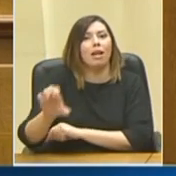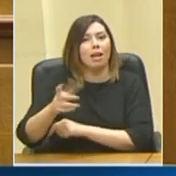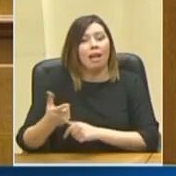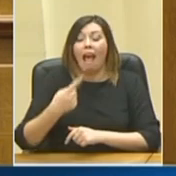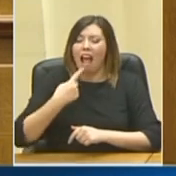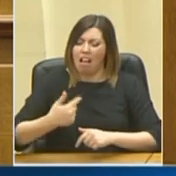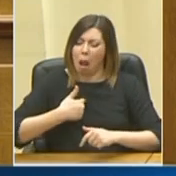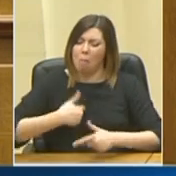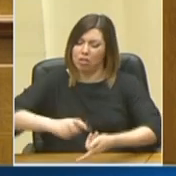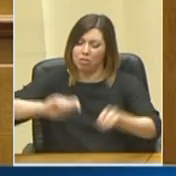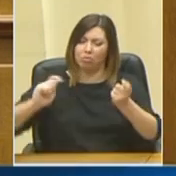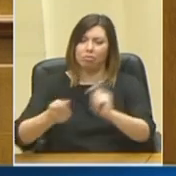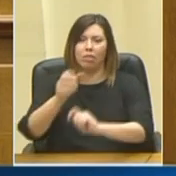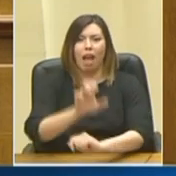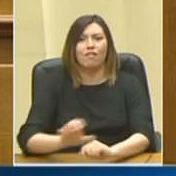αλλάξει την Ευρώπη.